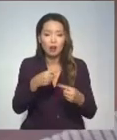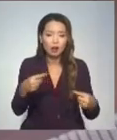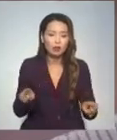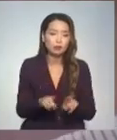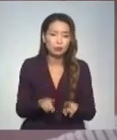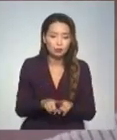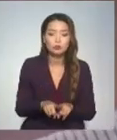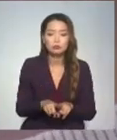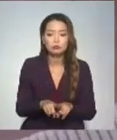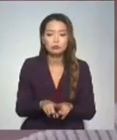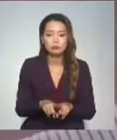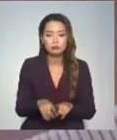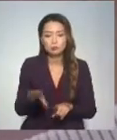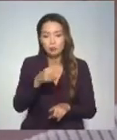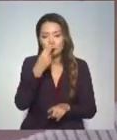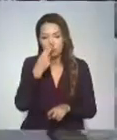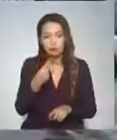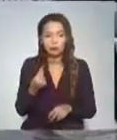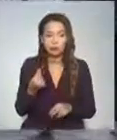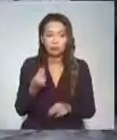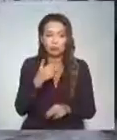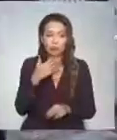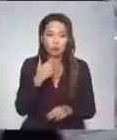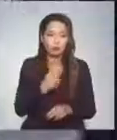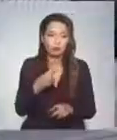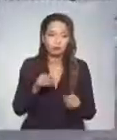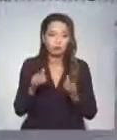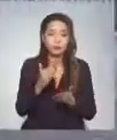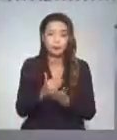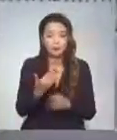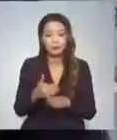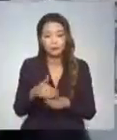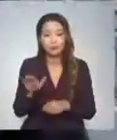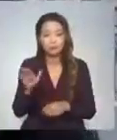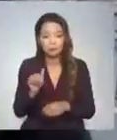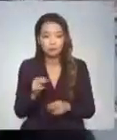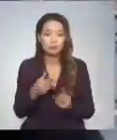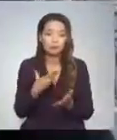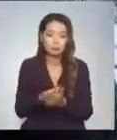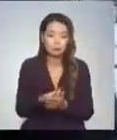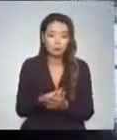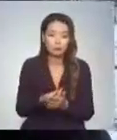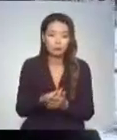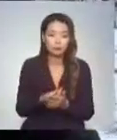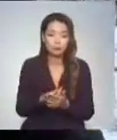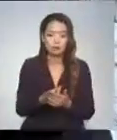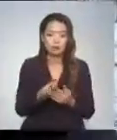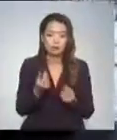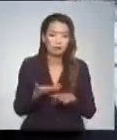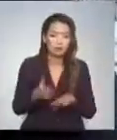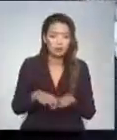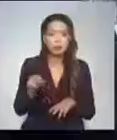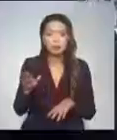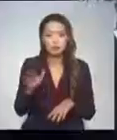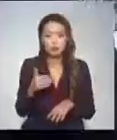қалтасын қалыңдатуды әдетке айналдырып алған. Кішігірім алам, қайтып жауып тастаймын. Қиналып тұрған кезде алуға болады. Негізі